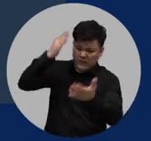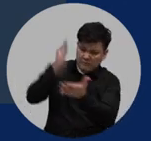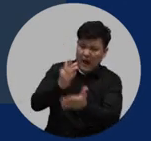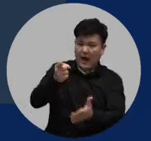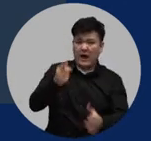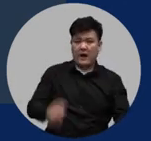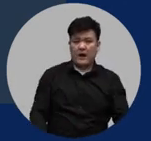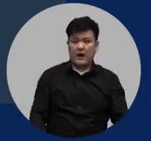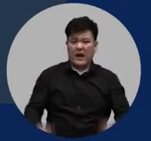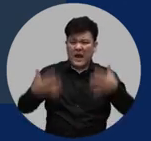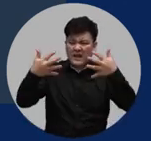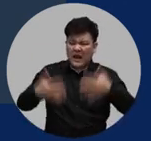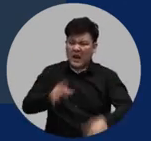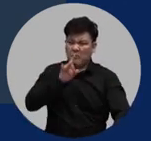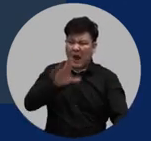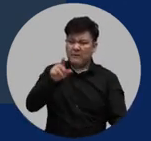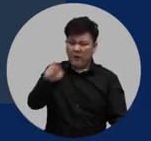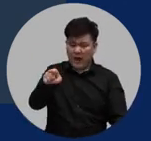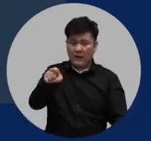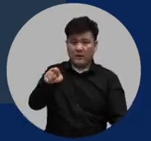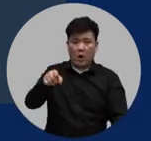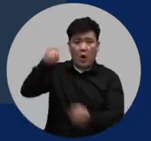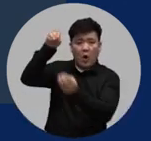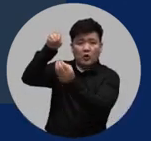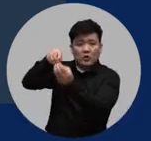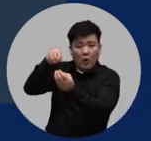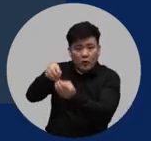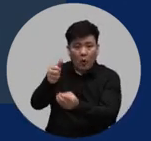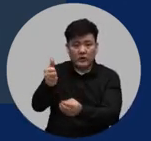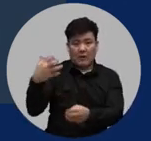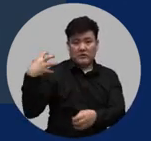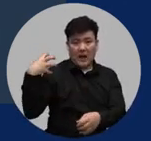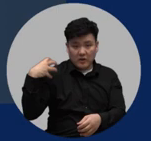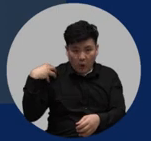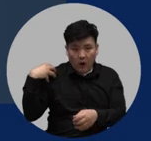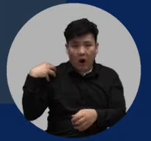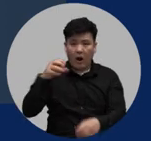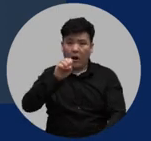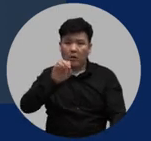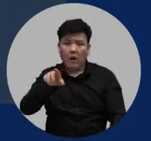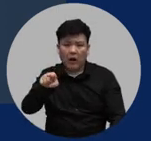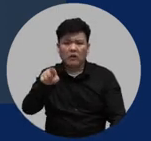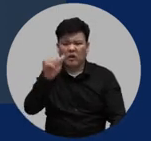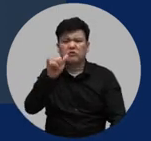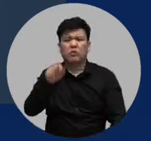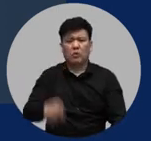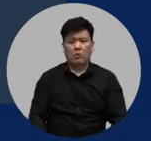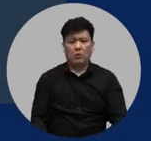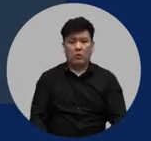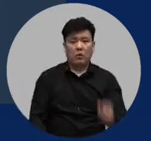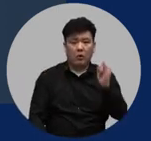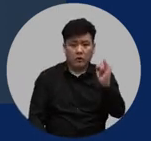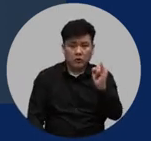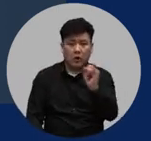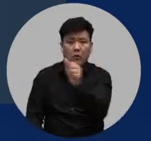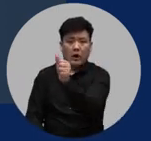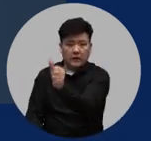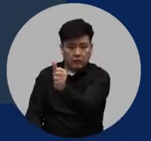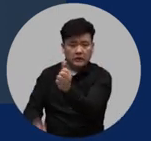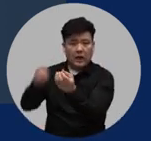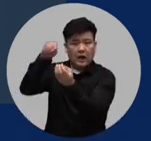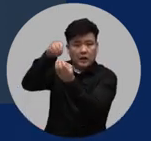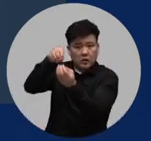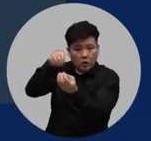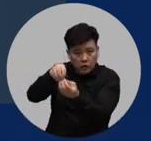된다, 나약해서는 안 된다 등의 전통적 성 역할에 자유롭지 못합니다. 여성과 남성의 전통적